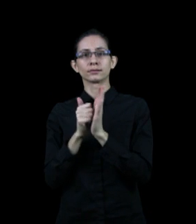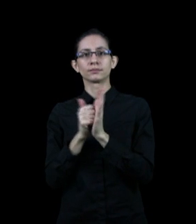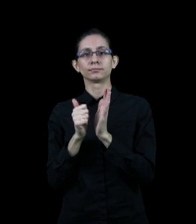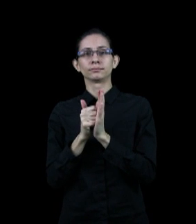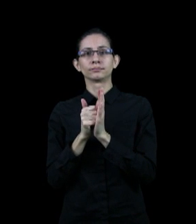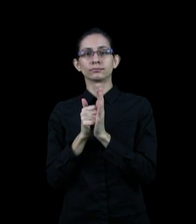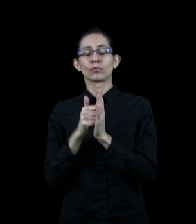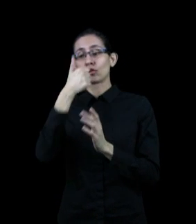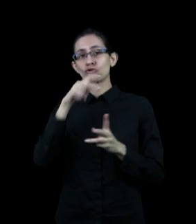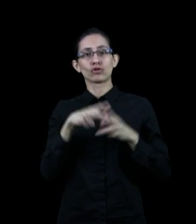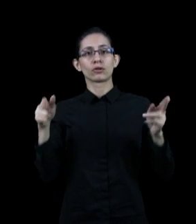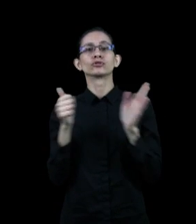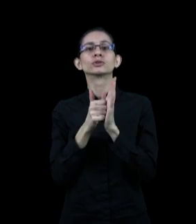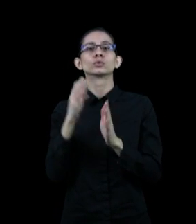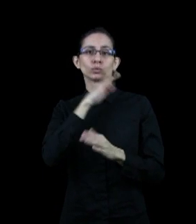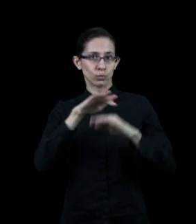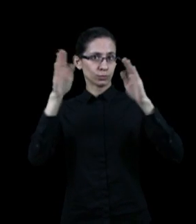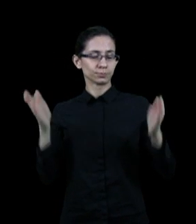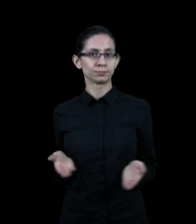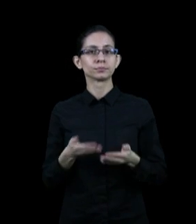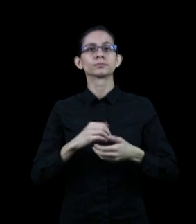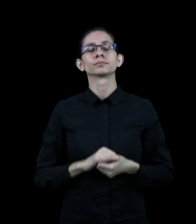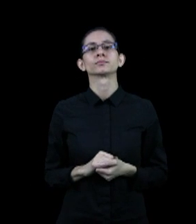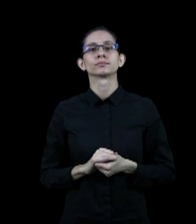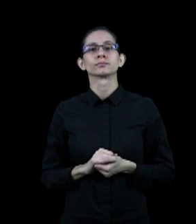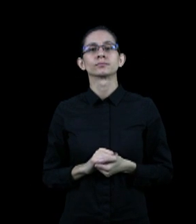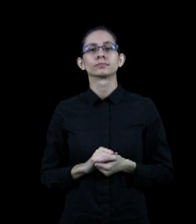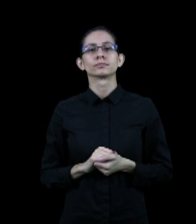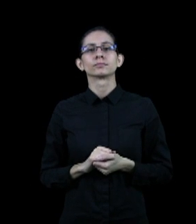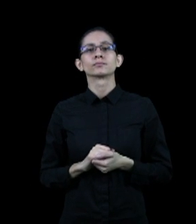16 galonów tygodniowo.